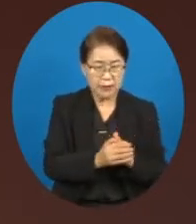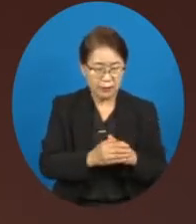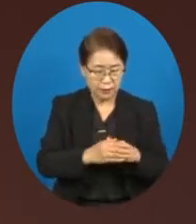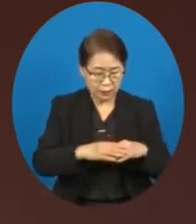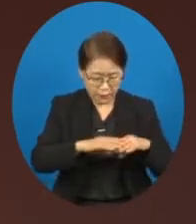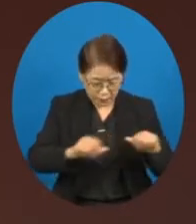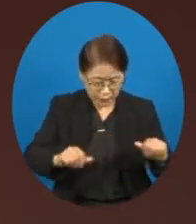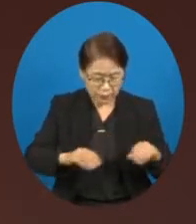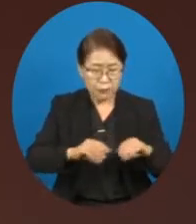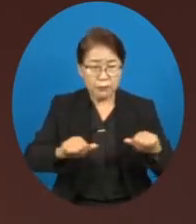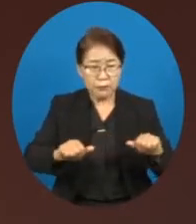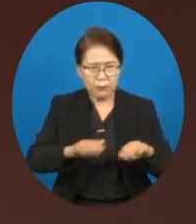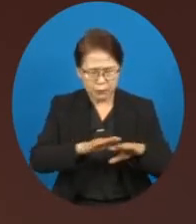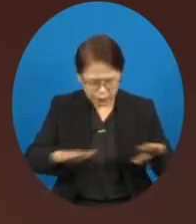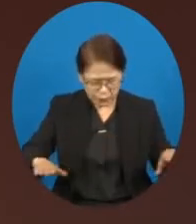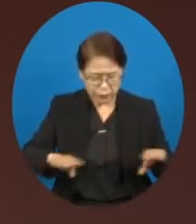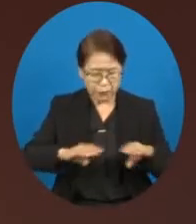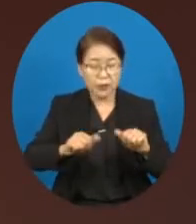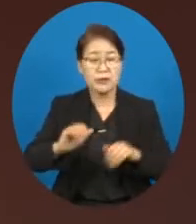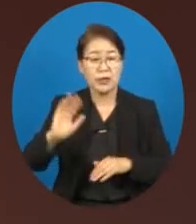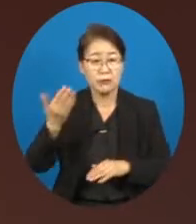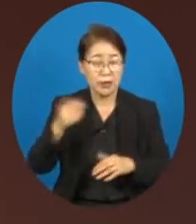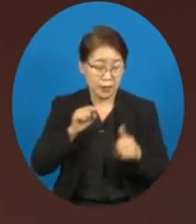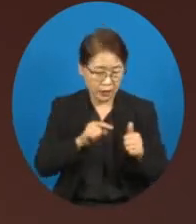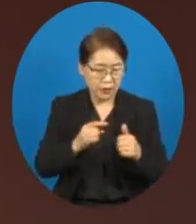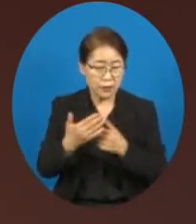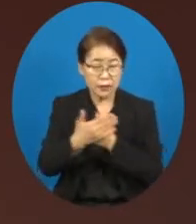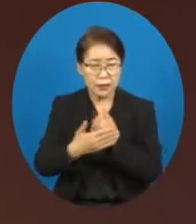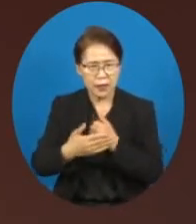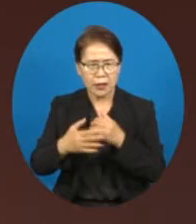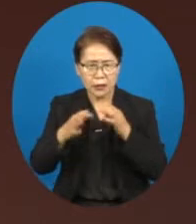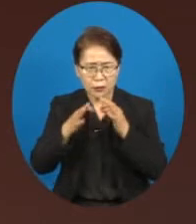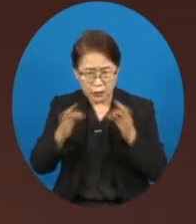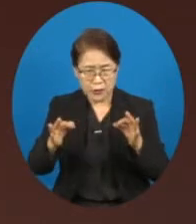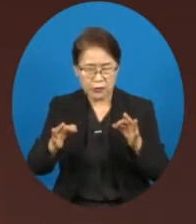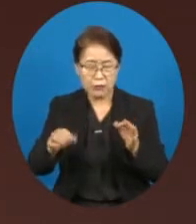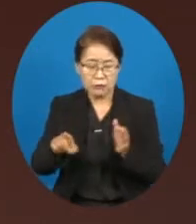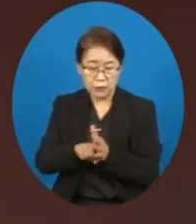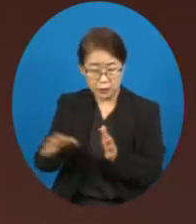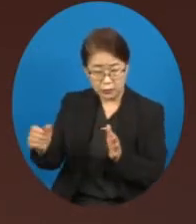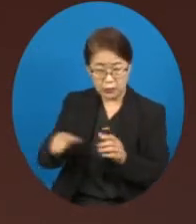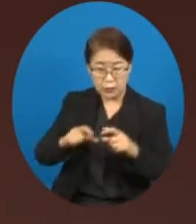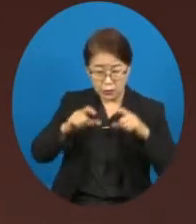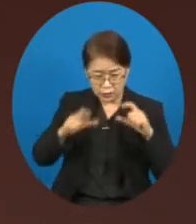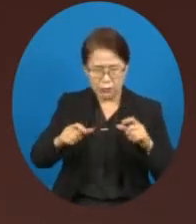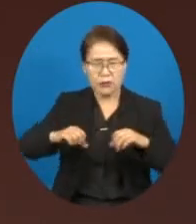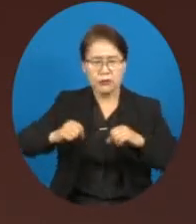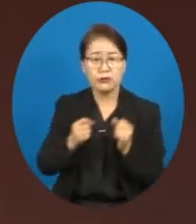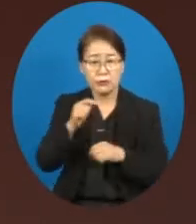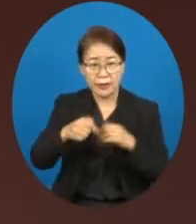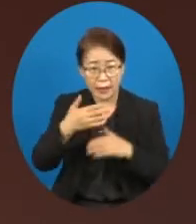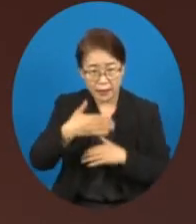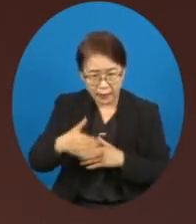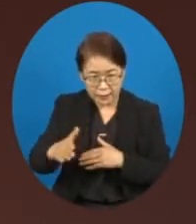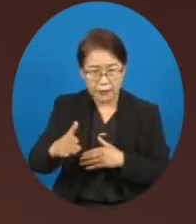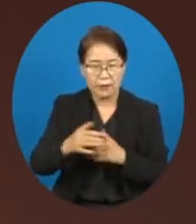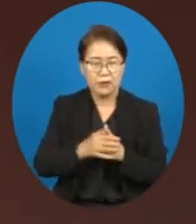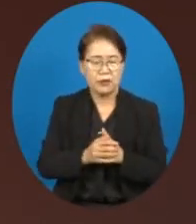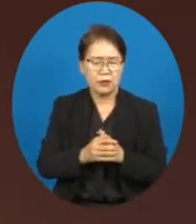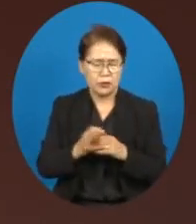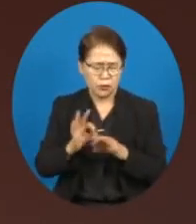그에게 있을지어다라고 외치며 믿음으로 선포하며 순종하며 나아갔더니 놀라운